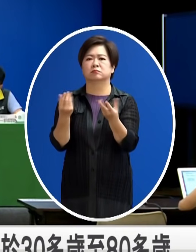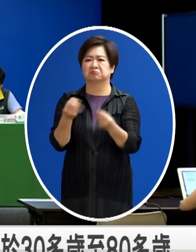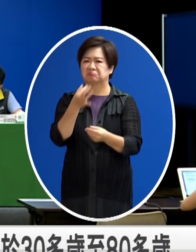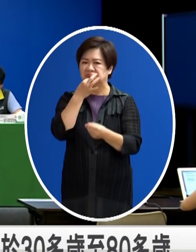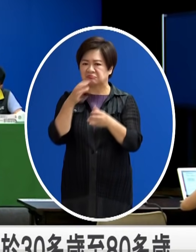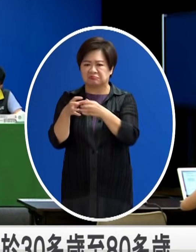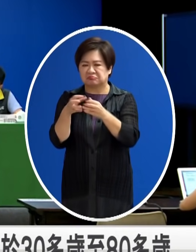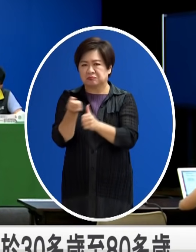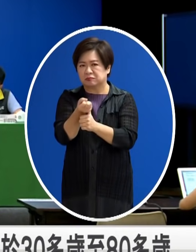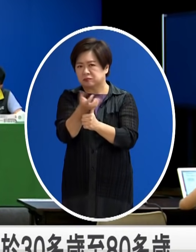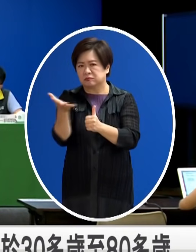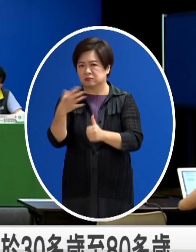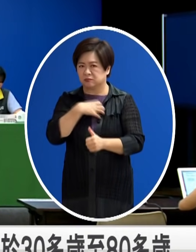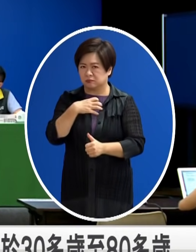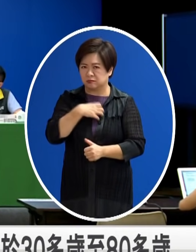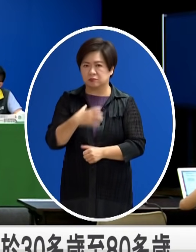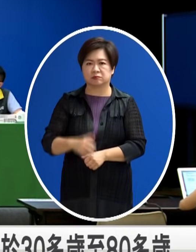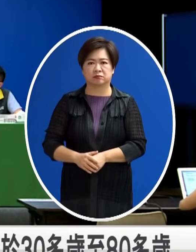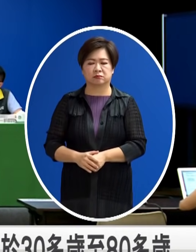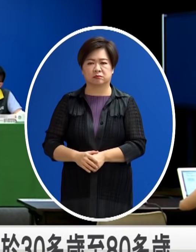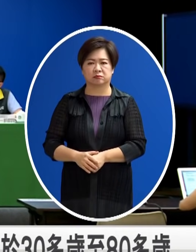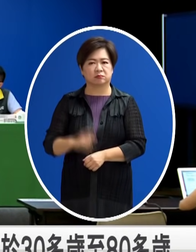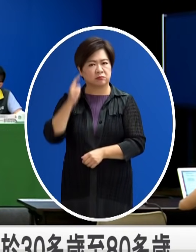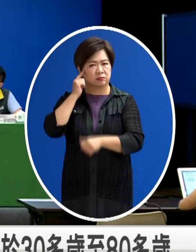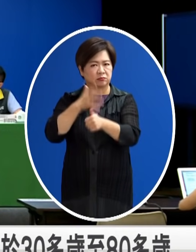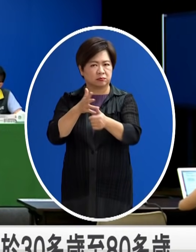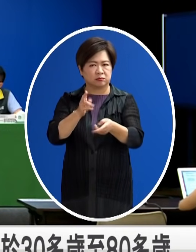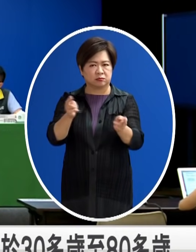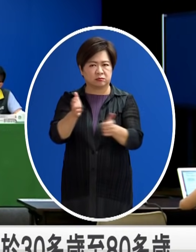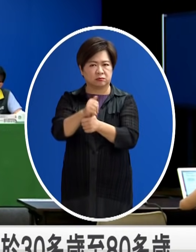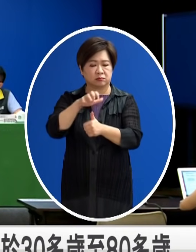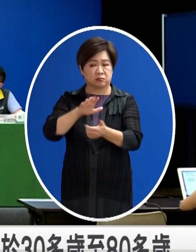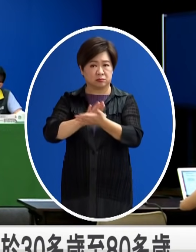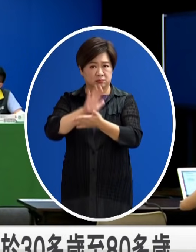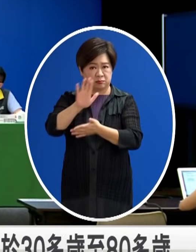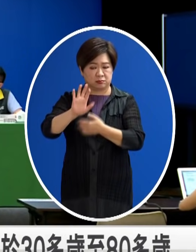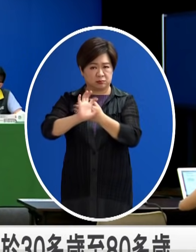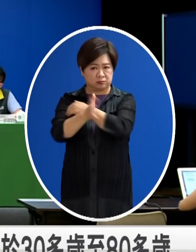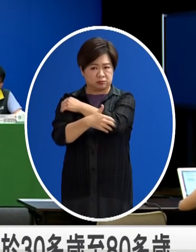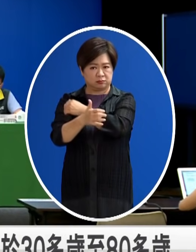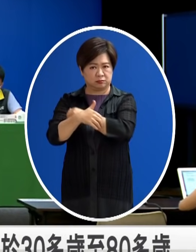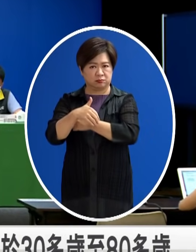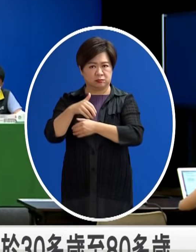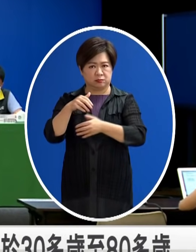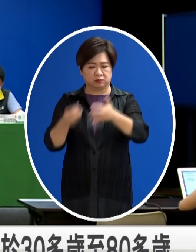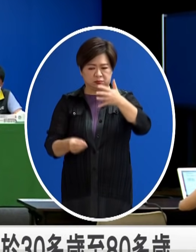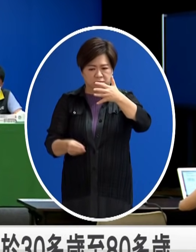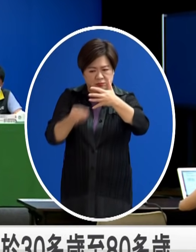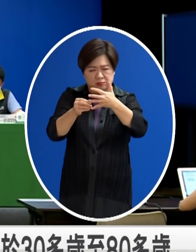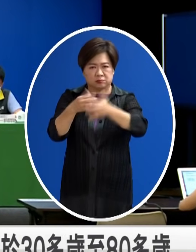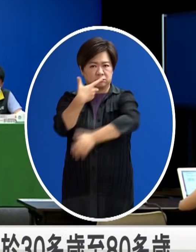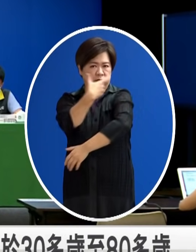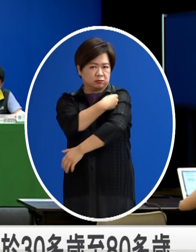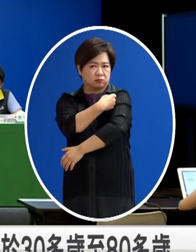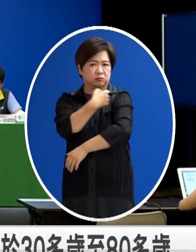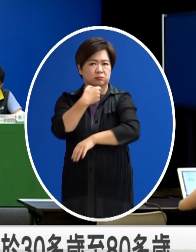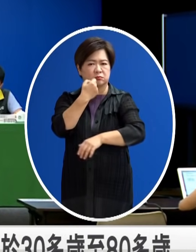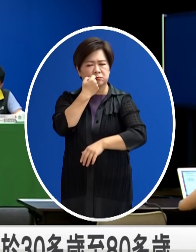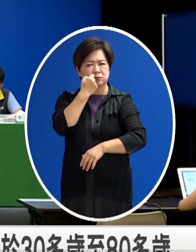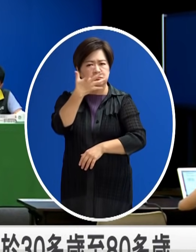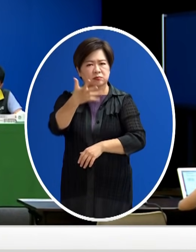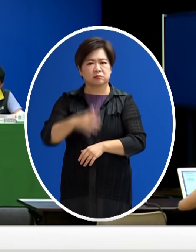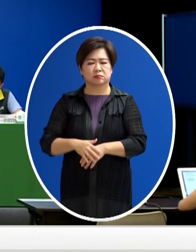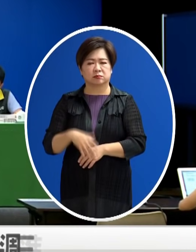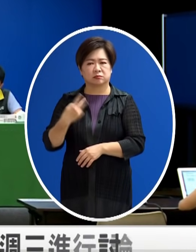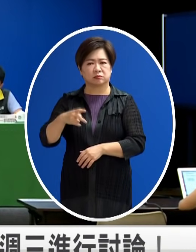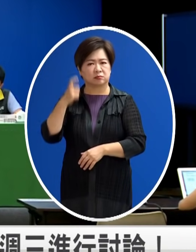种群聚感染的风险。不晓得指挥中心在未来是不是有把移工纳入施打疫苗的时间表中？另外，想要